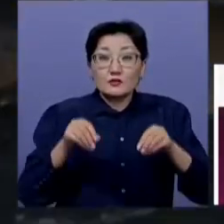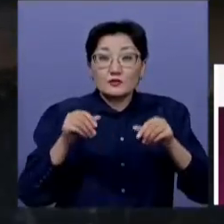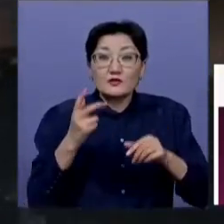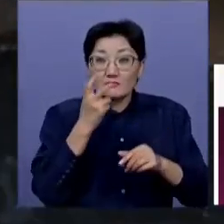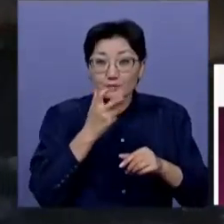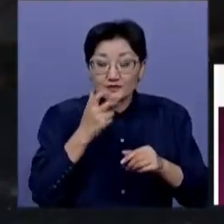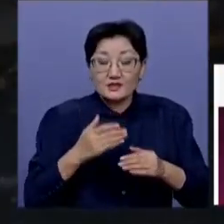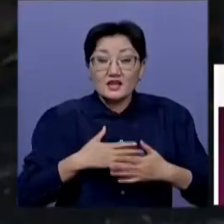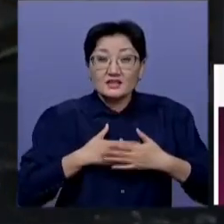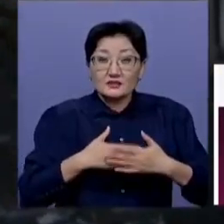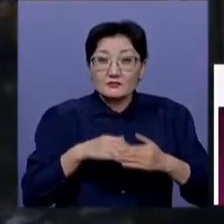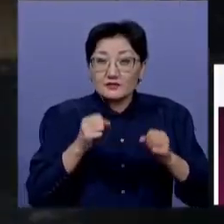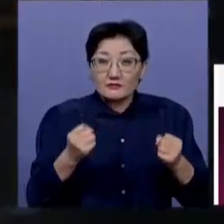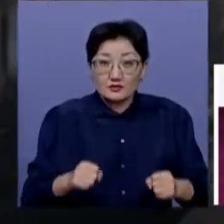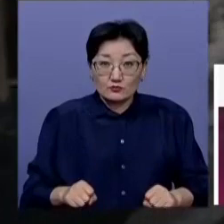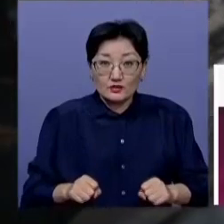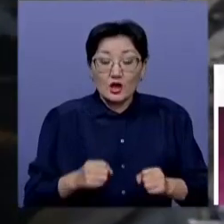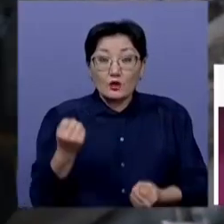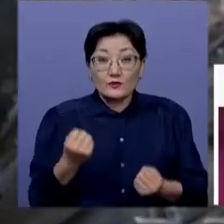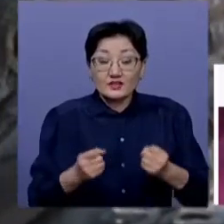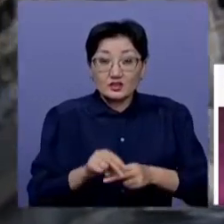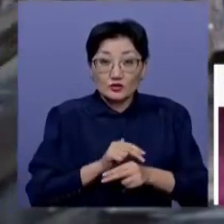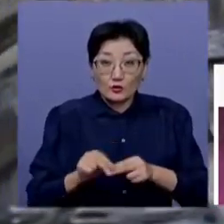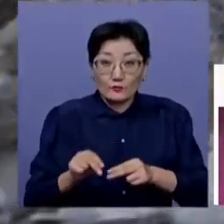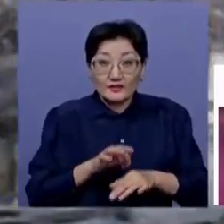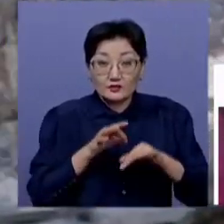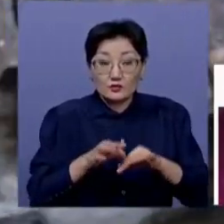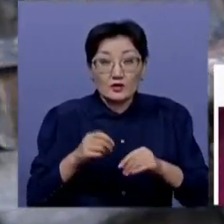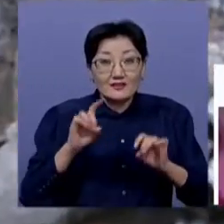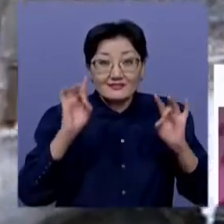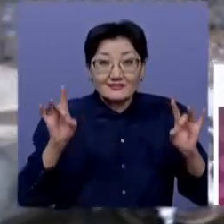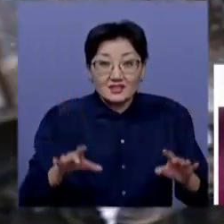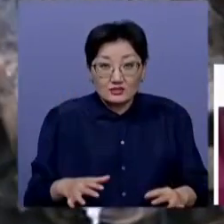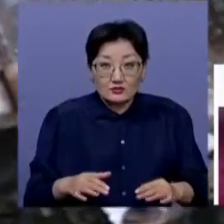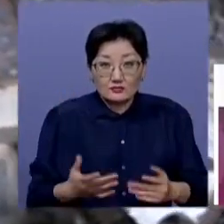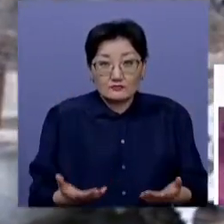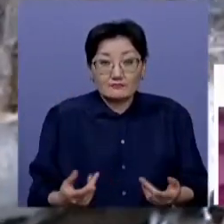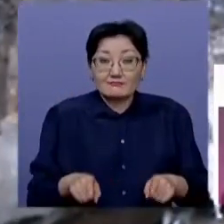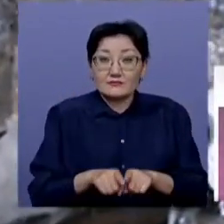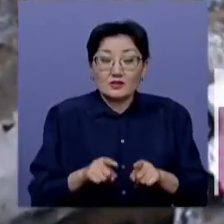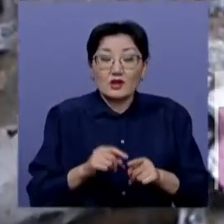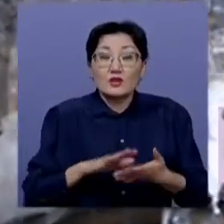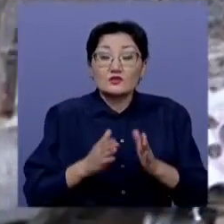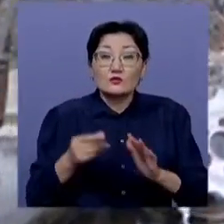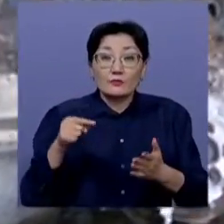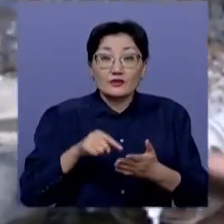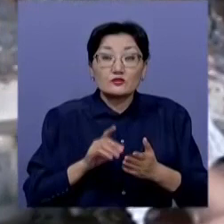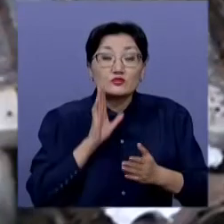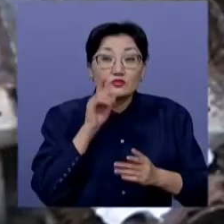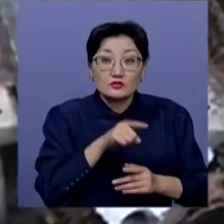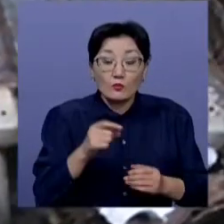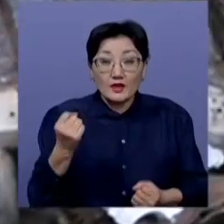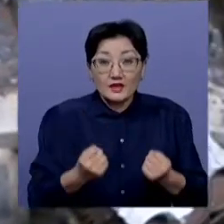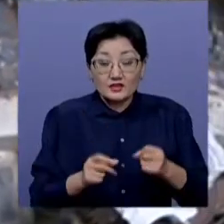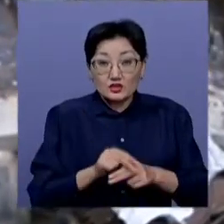қабады, еркін тыныстау мүмкін емес. Көліктерін жөндеуге әкелгендер ойламаған жерден жер сипап қалды. Таңнан бері мұнда